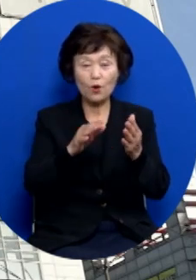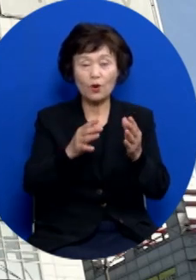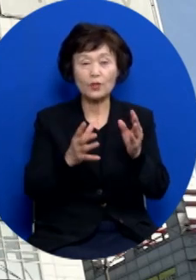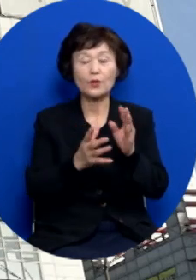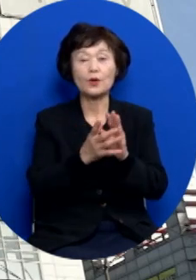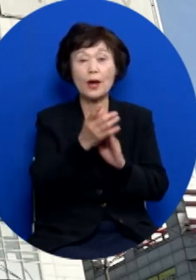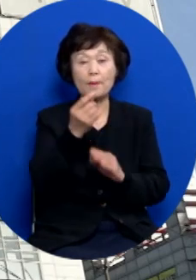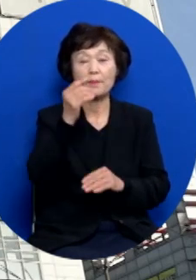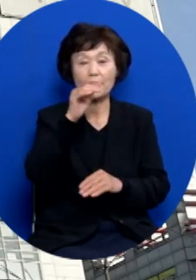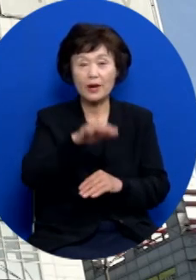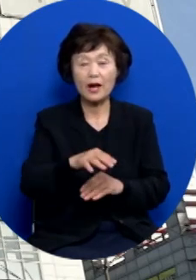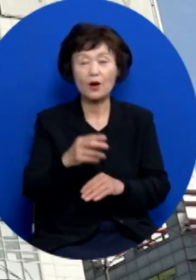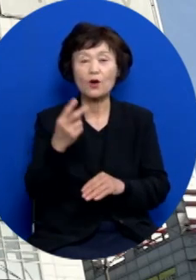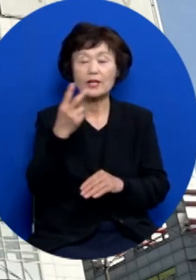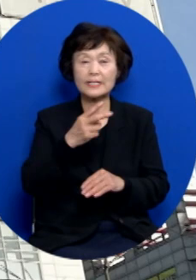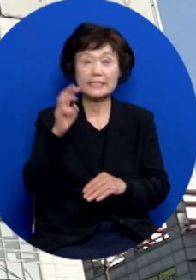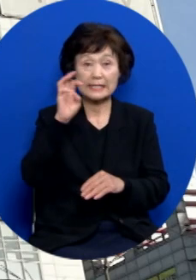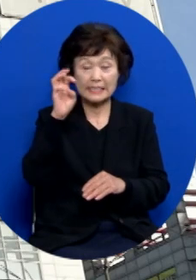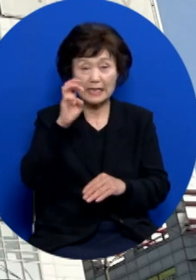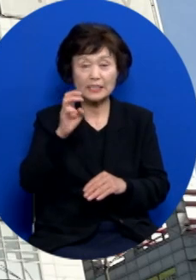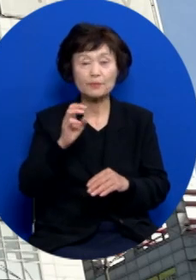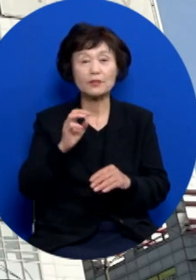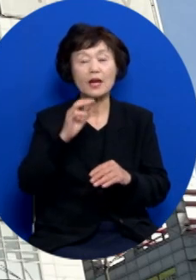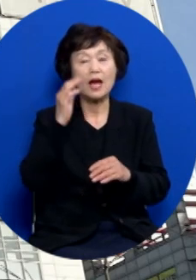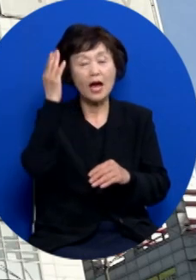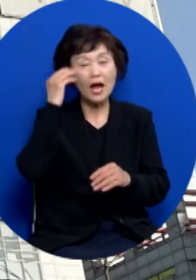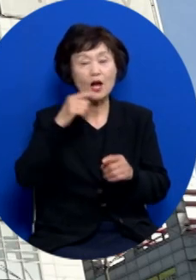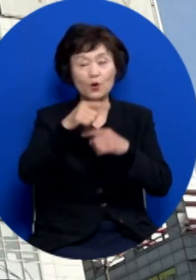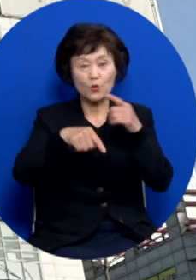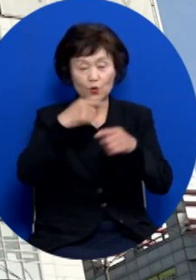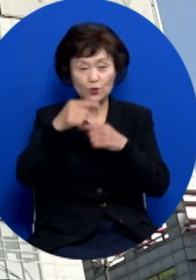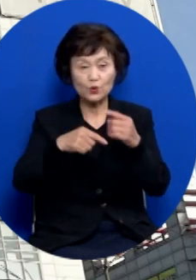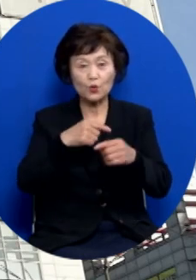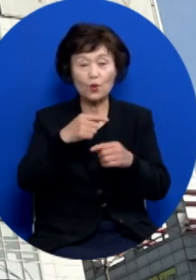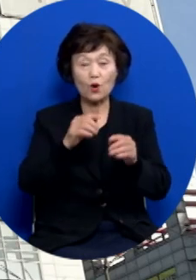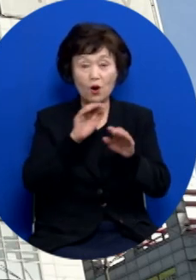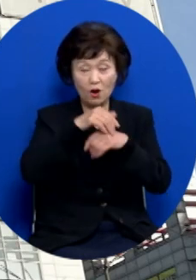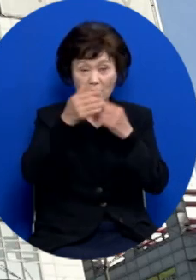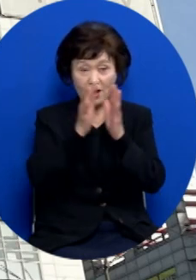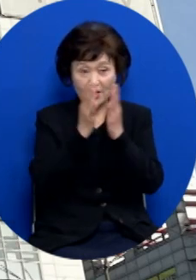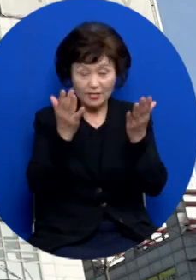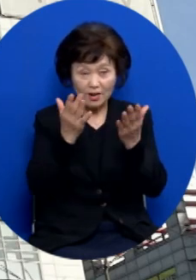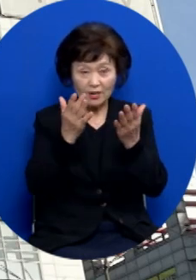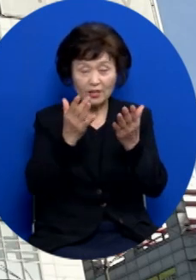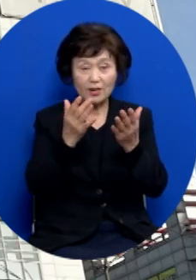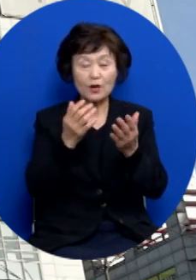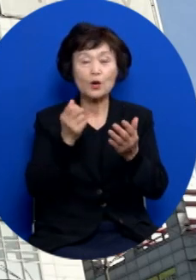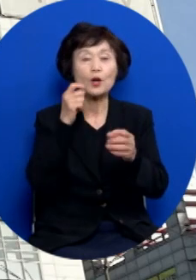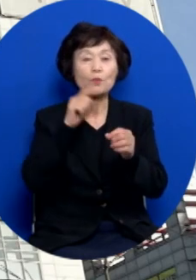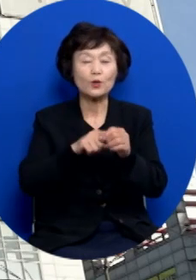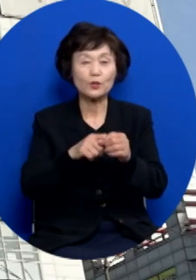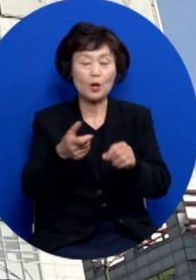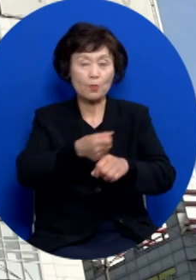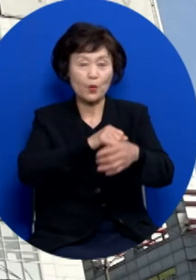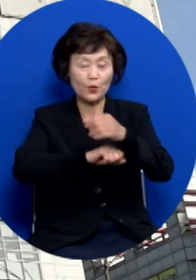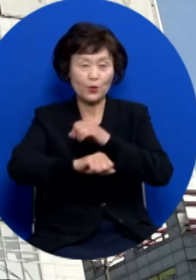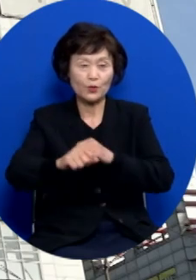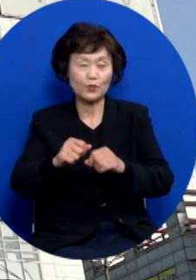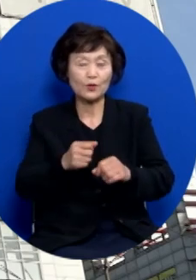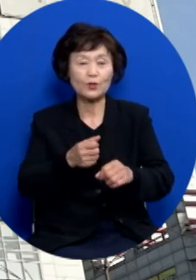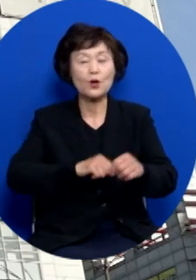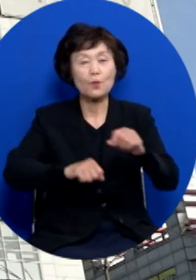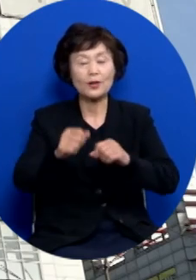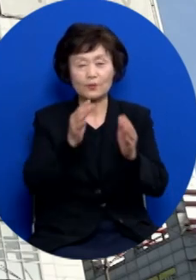완역과 2040년 한국 수어 성경 정식 승인을 목표로 본격적인 활동에 나섰습니다. 미국